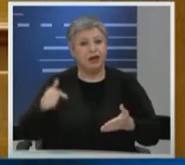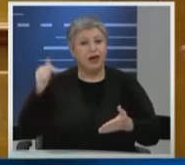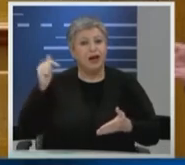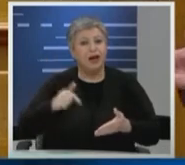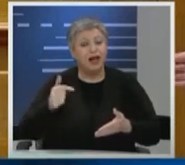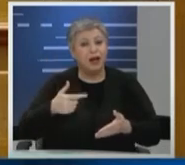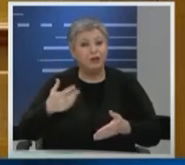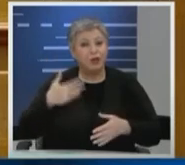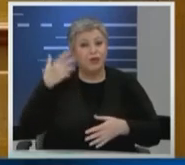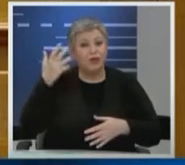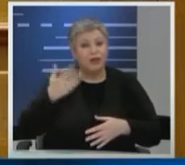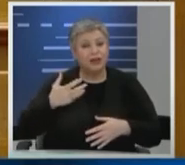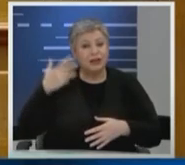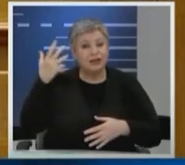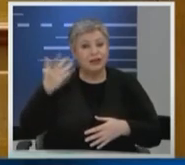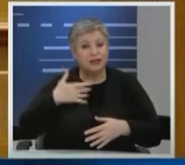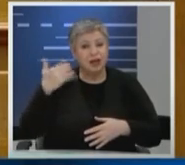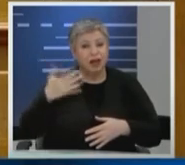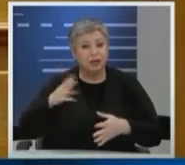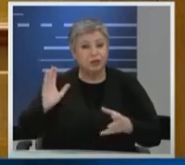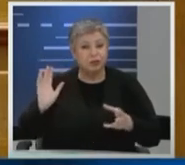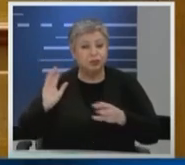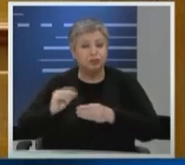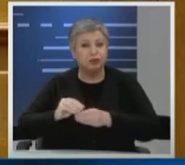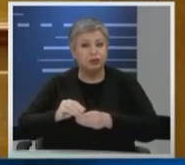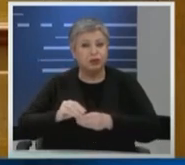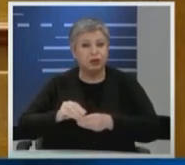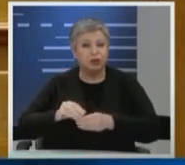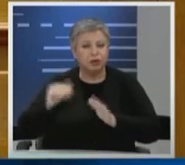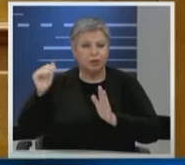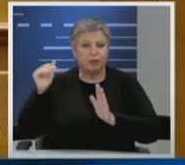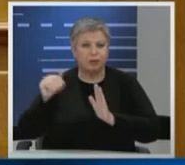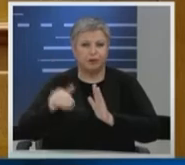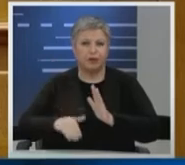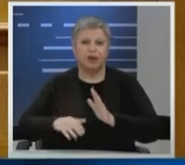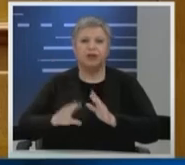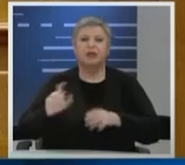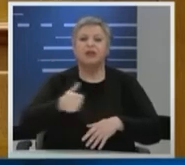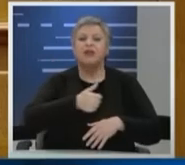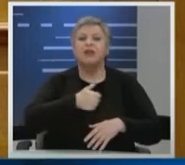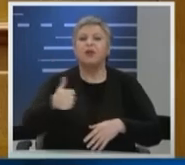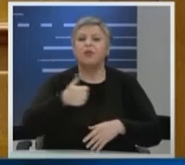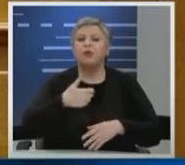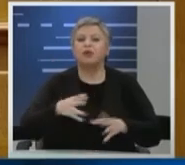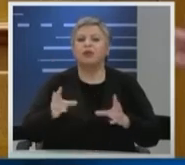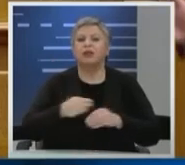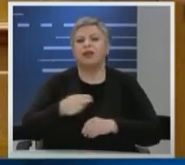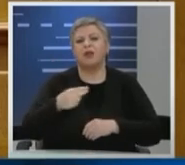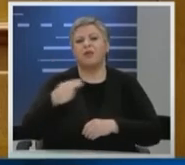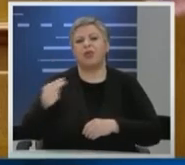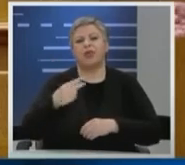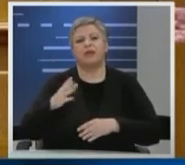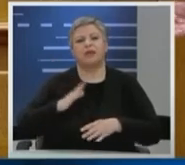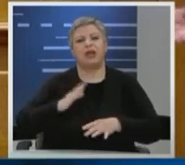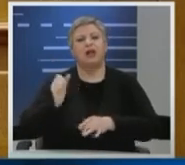37-38%. Να λοιπόν ποιο είναι το αποτέλεσμα. Και βεβαίως δεν έχει να κάνει μόνο με τα εργασιακά σχέσεις και τα εργασιακά ζητήματα.